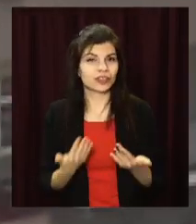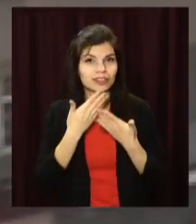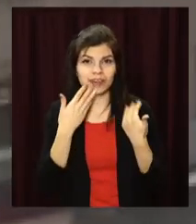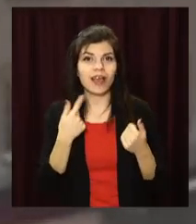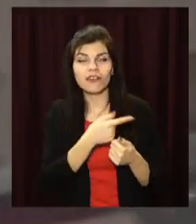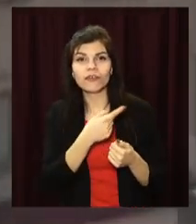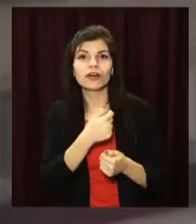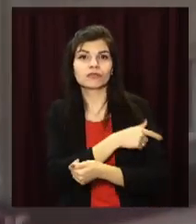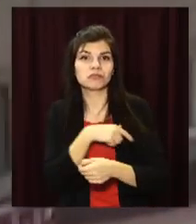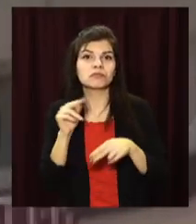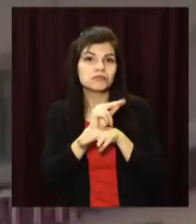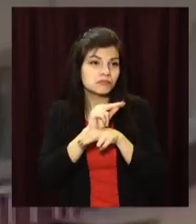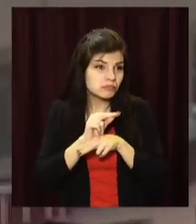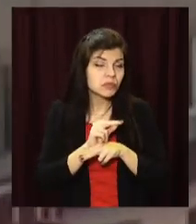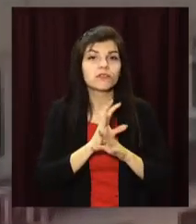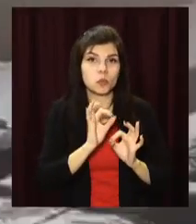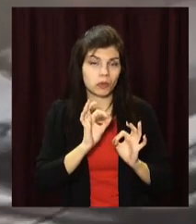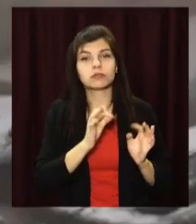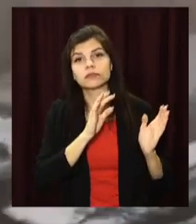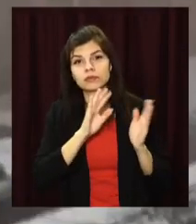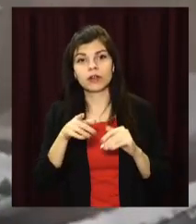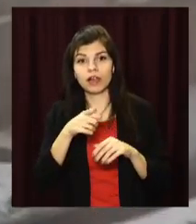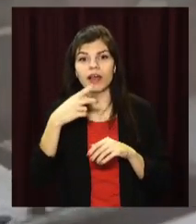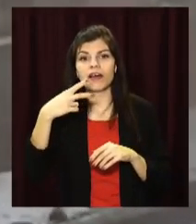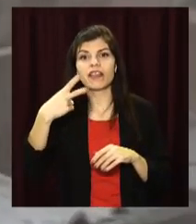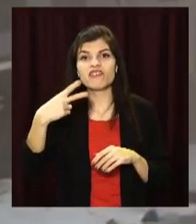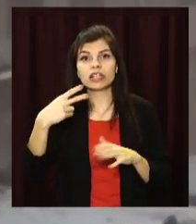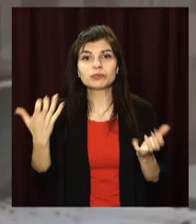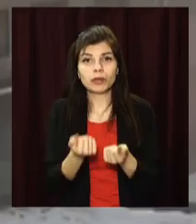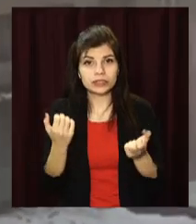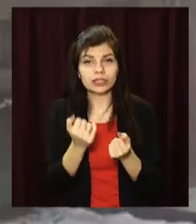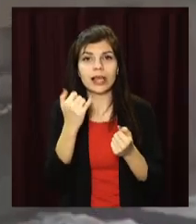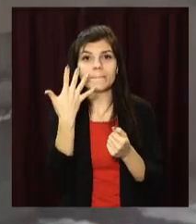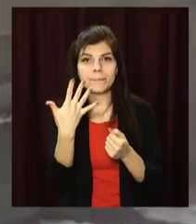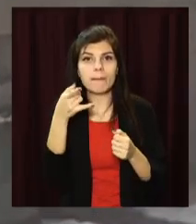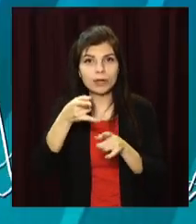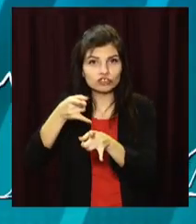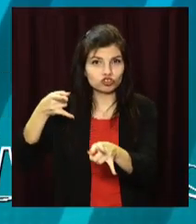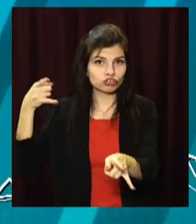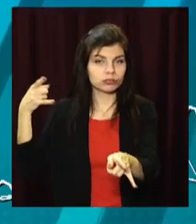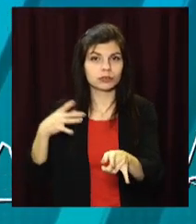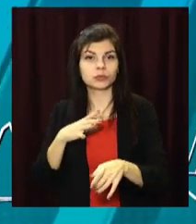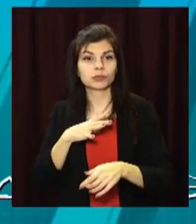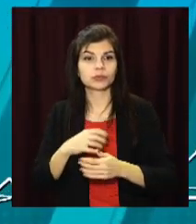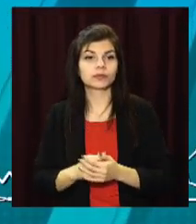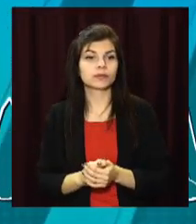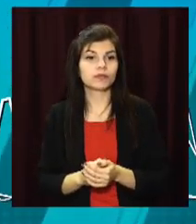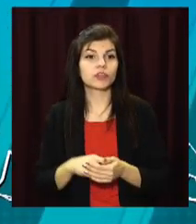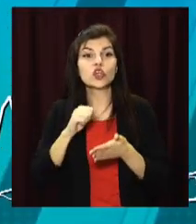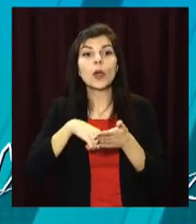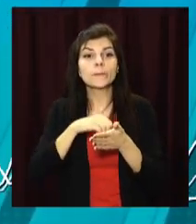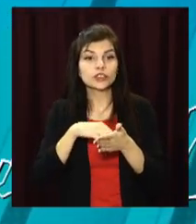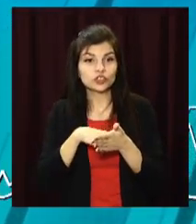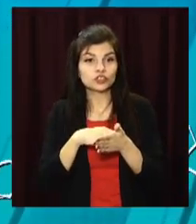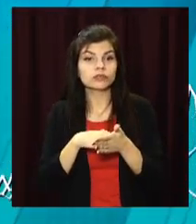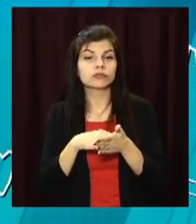на амбулаторному лікуванні. Загоряння гасили 20 рятувальників та 5 одиниць техніки. Причину з'ясовують правоохоронні